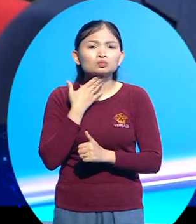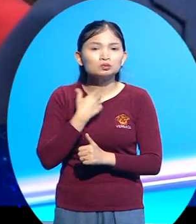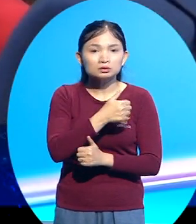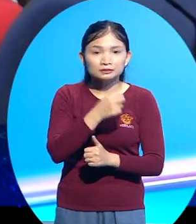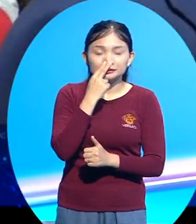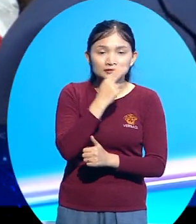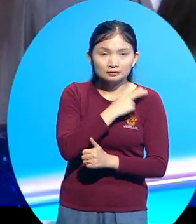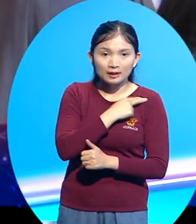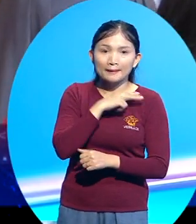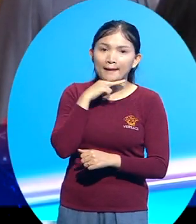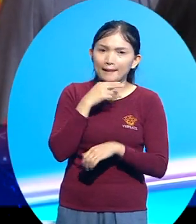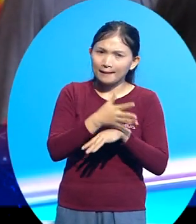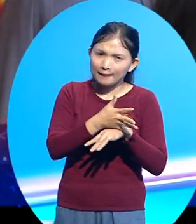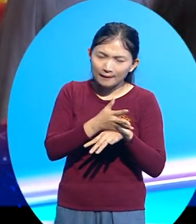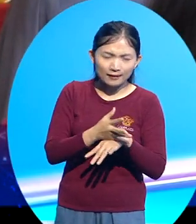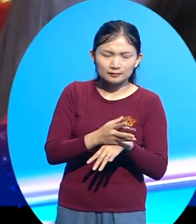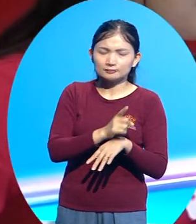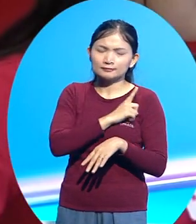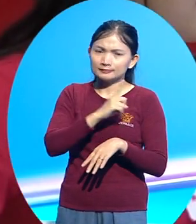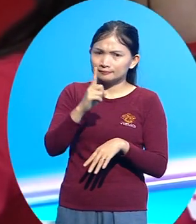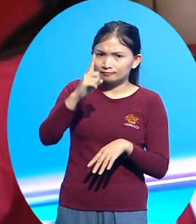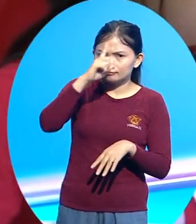mẽ, trở thành hệ thống giáo dục và đào tạo uy tín,